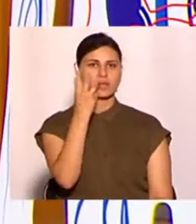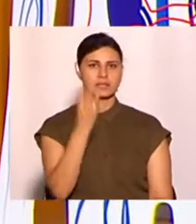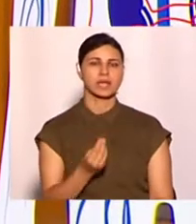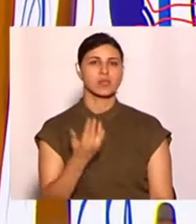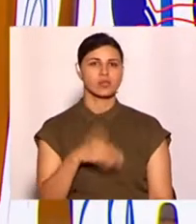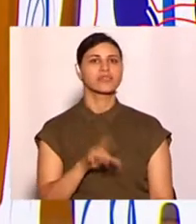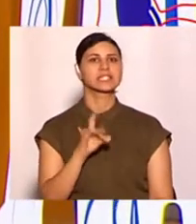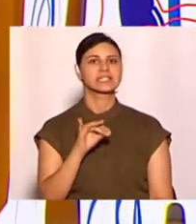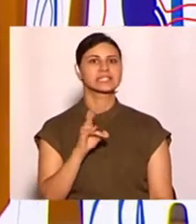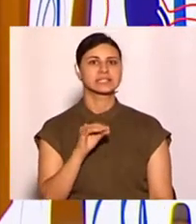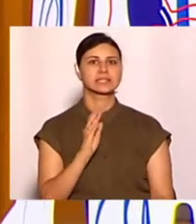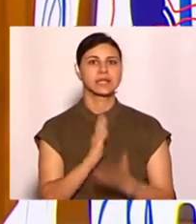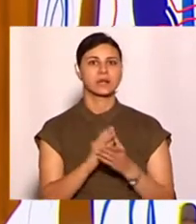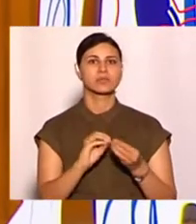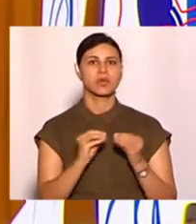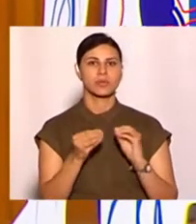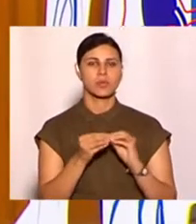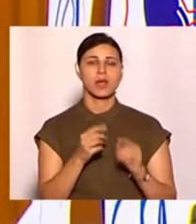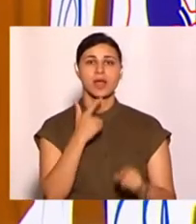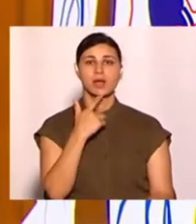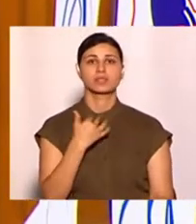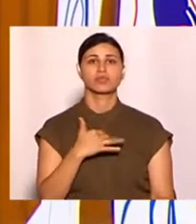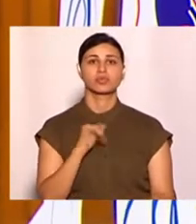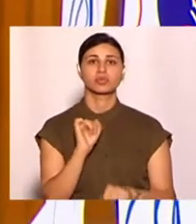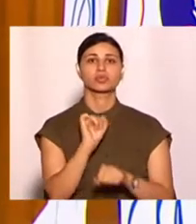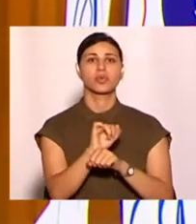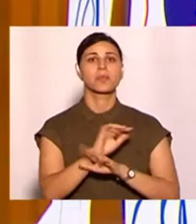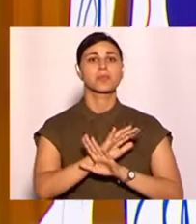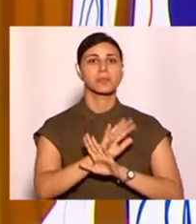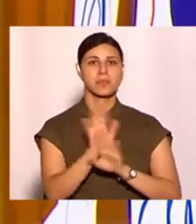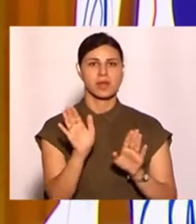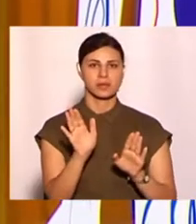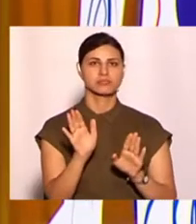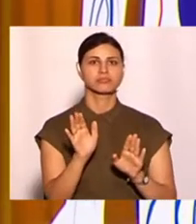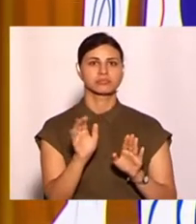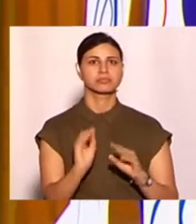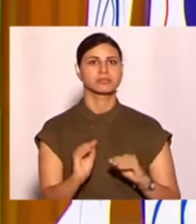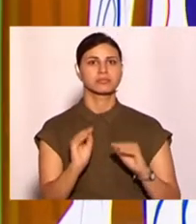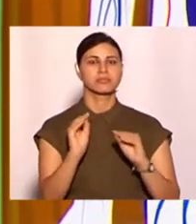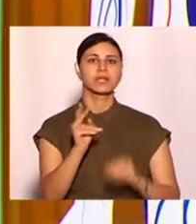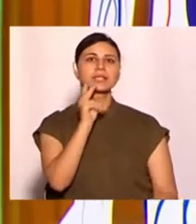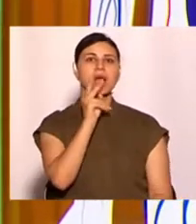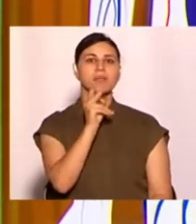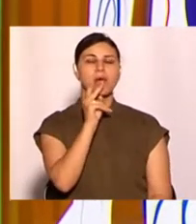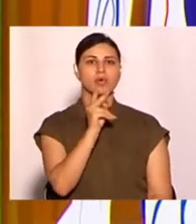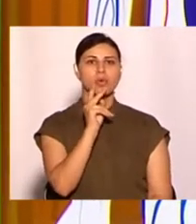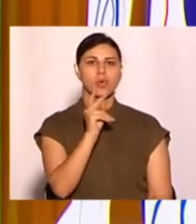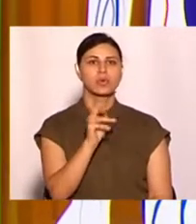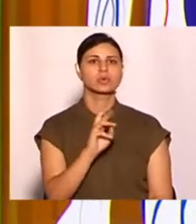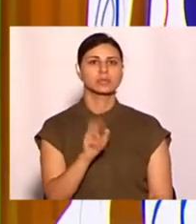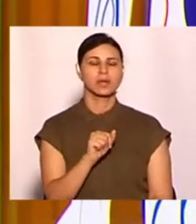ფაქტორში ჯდებიან. მენოპაუზის შემდეგ წონაში მკვეთრი მატება, თამბაქოს მოხმარება და